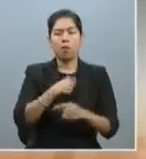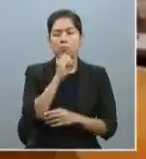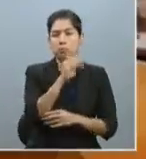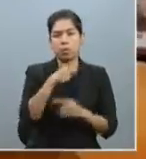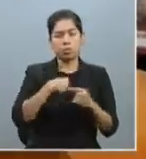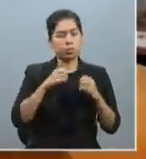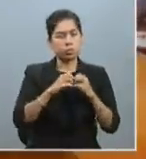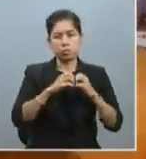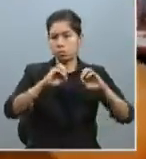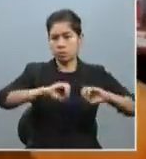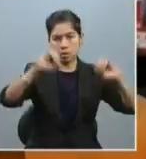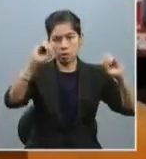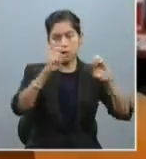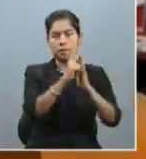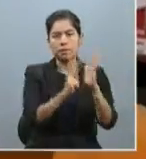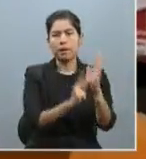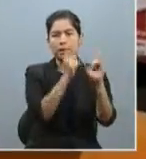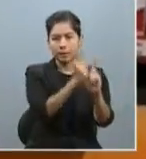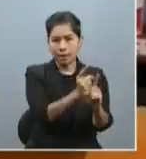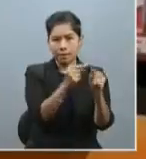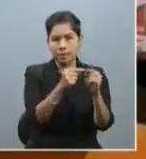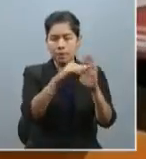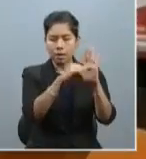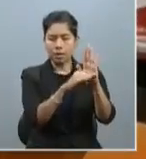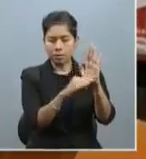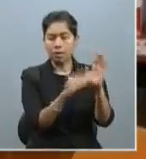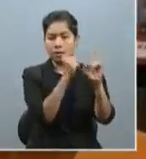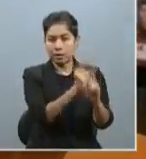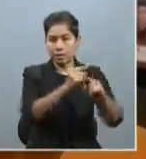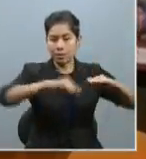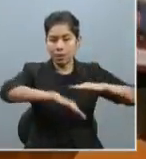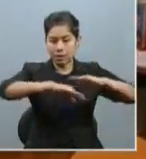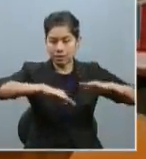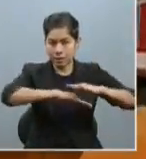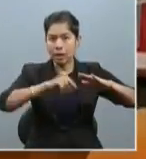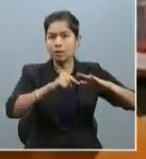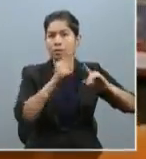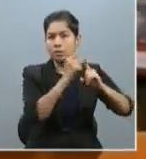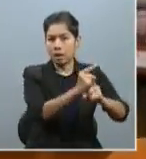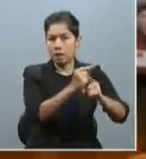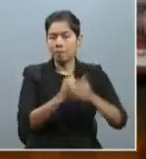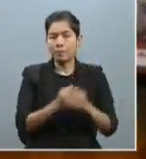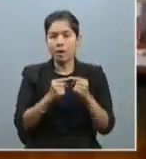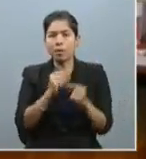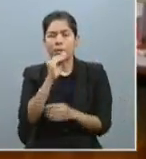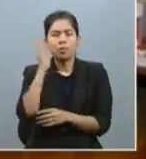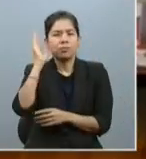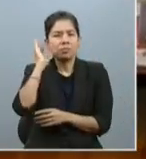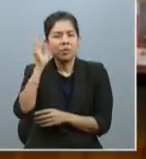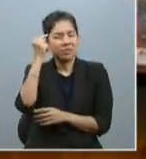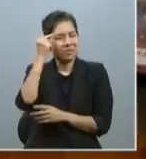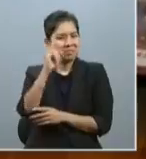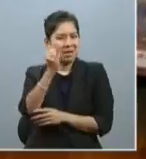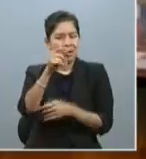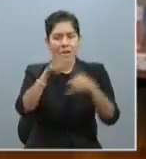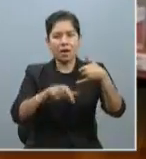ายเป็นไปตามกระบวนการของเจ้าหน้าที่แล้วก็หลักฐานที่ปรากฏก็ไม่ทราบว่าการออกแถลงการณ์นี้จะหวังผลทางการเมืองเพื่อให้นางสาวยิ่งลักษ